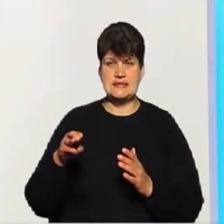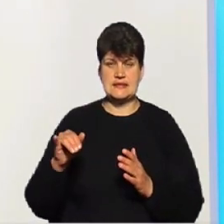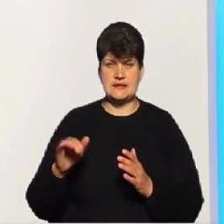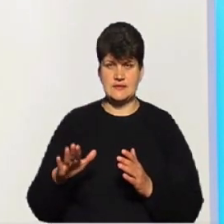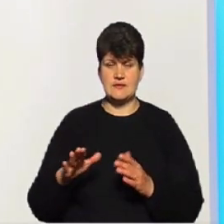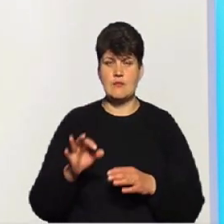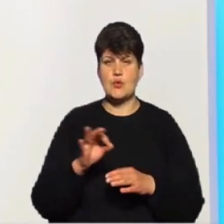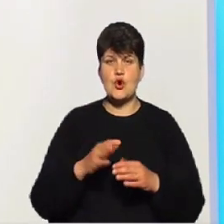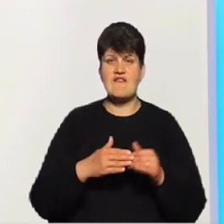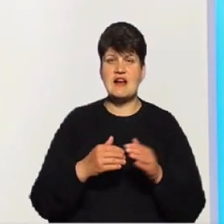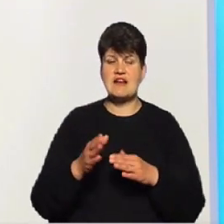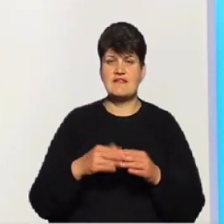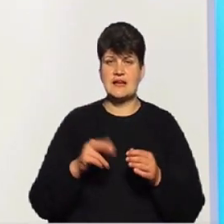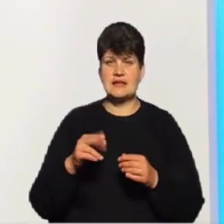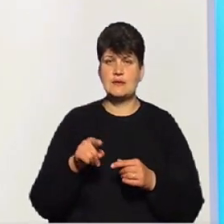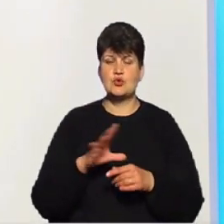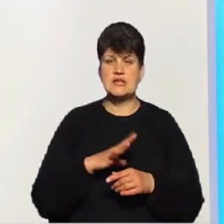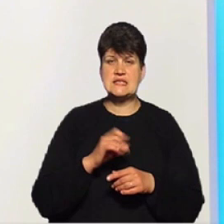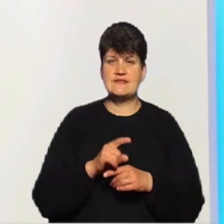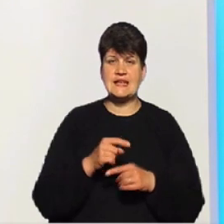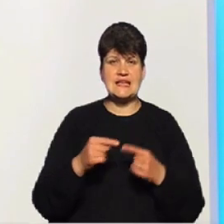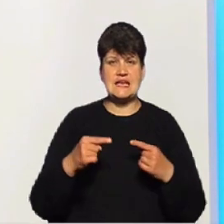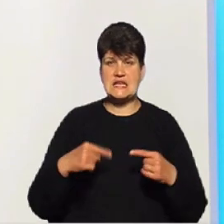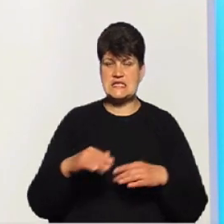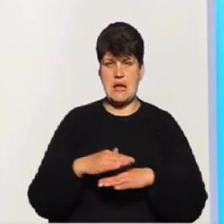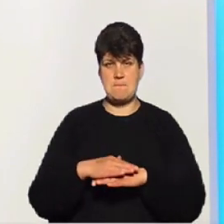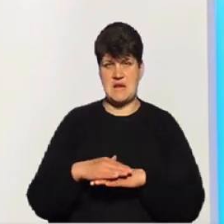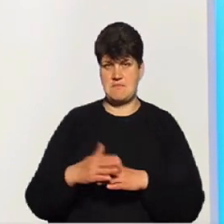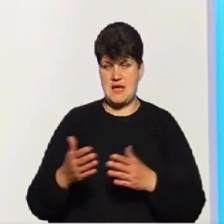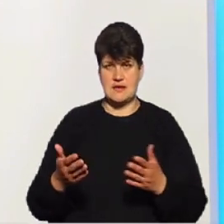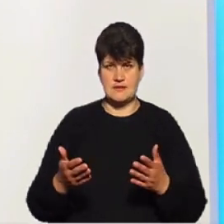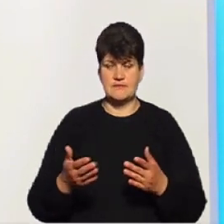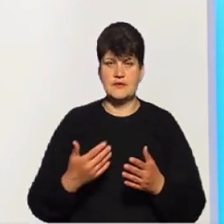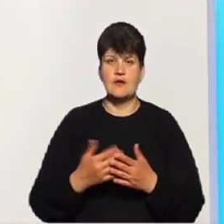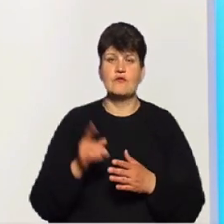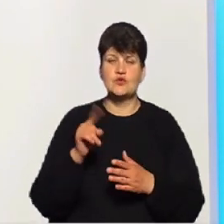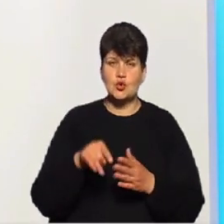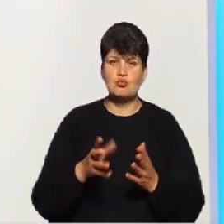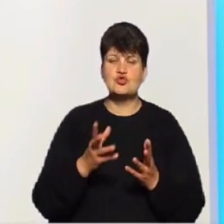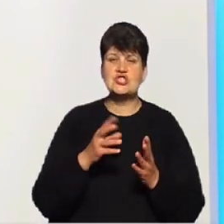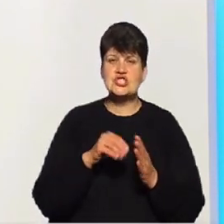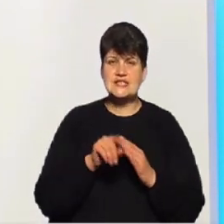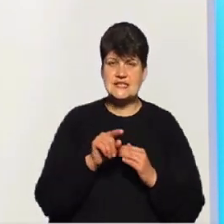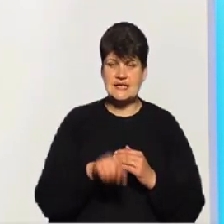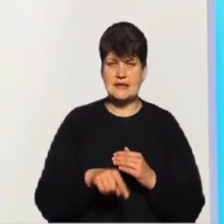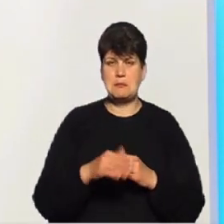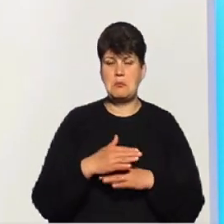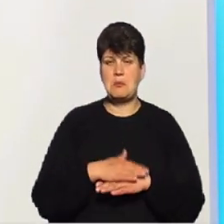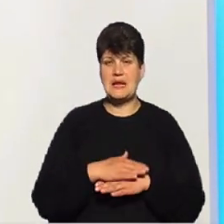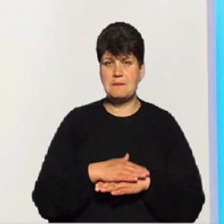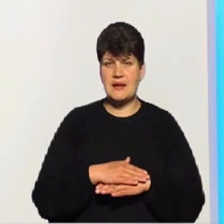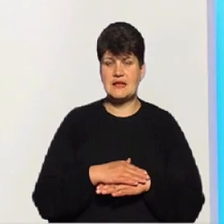про кваліфікацію вчителя. Там були завдання з різних предметів, в тому числі предметів